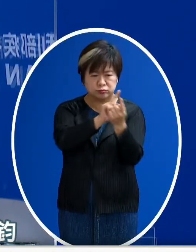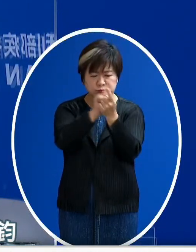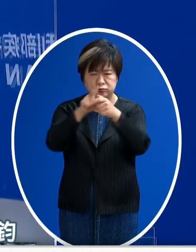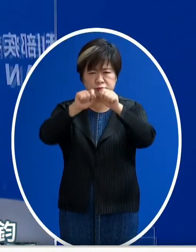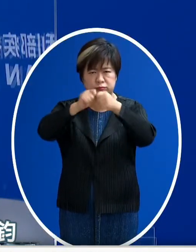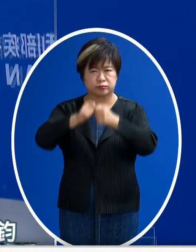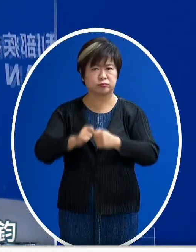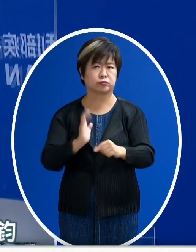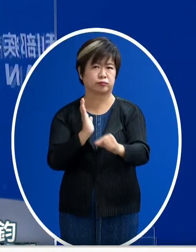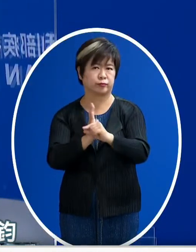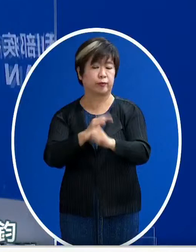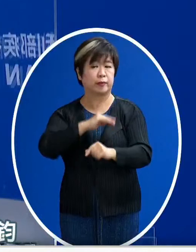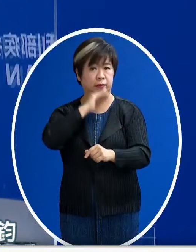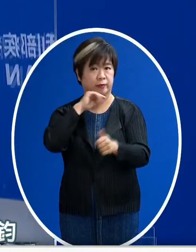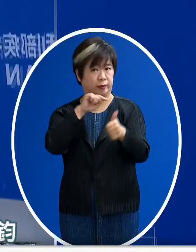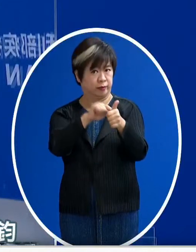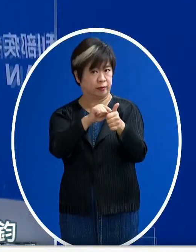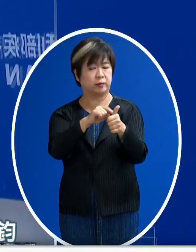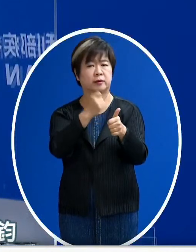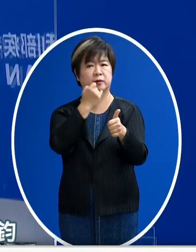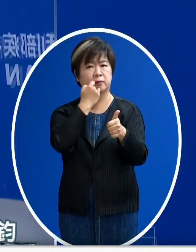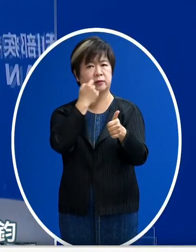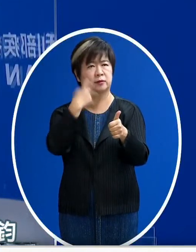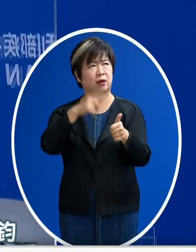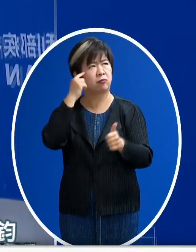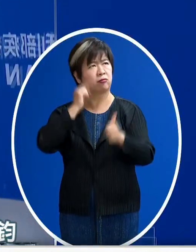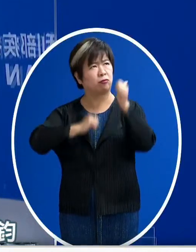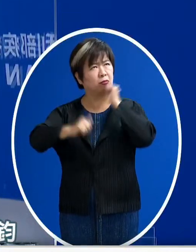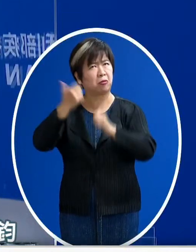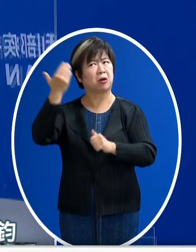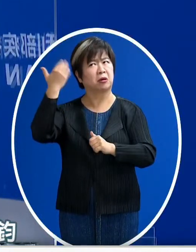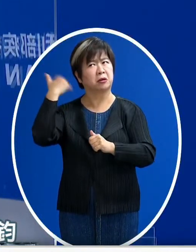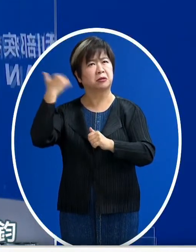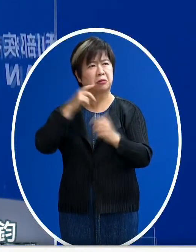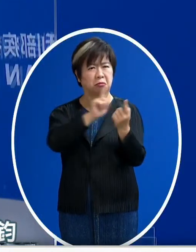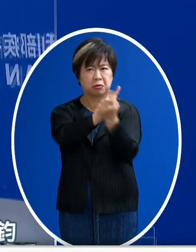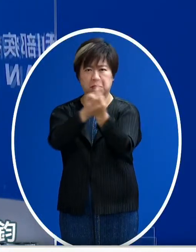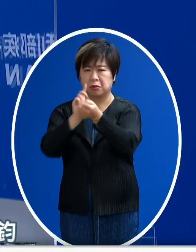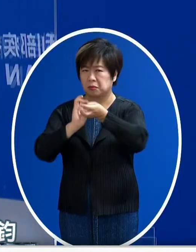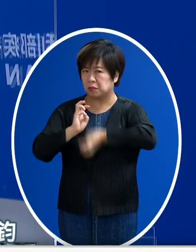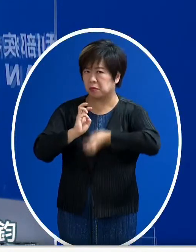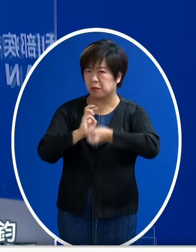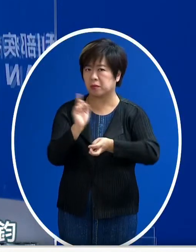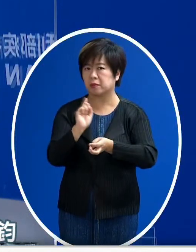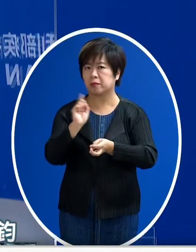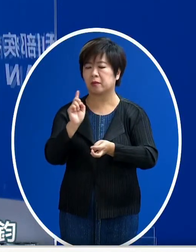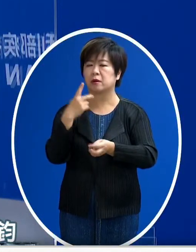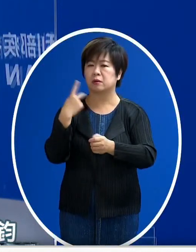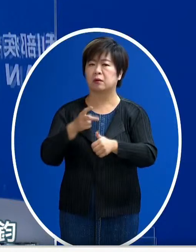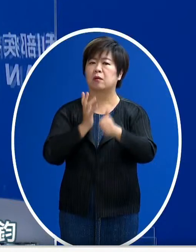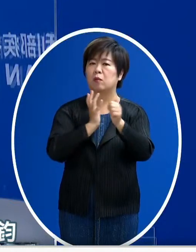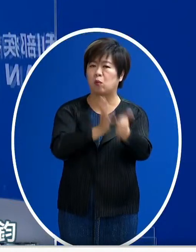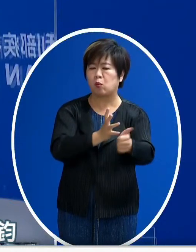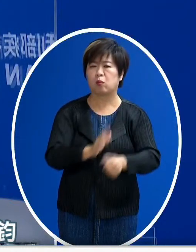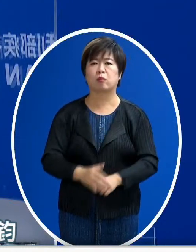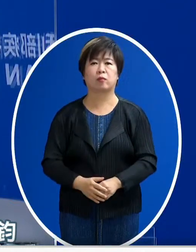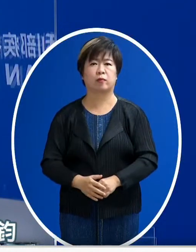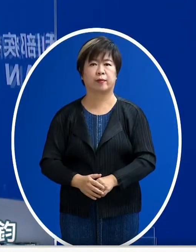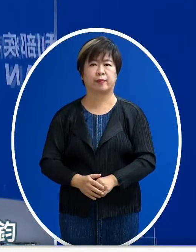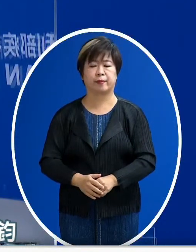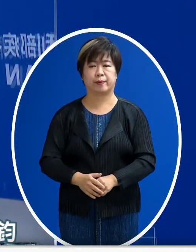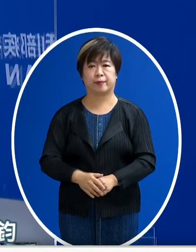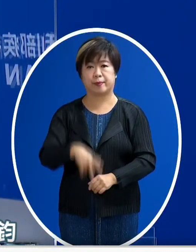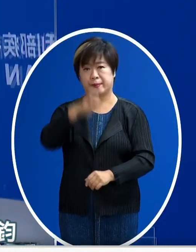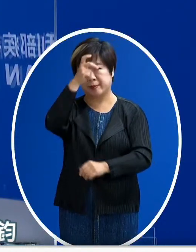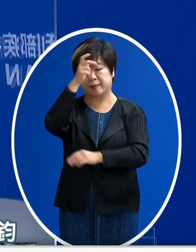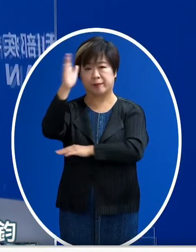望等到他比较能够跟我们再回忆起一些更多线索的时候，再来取得更多的资讯。那当然这个警政